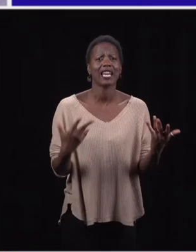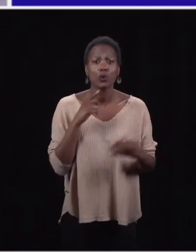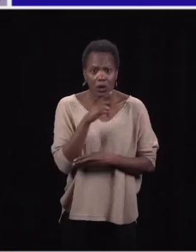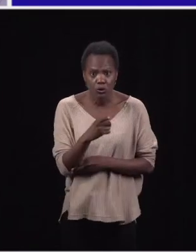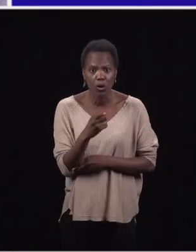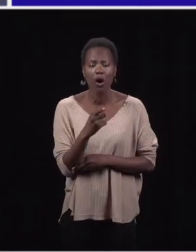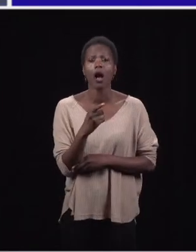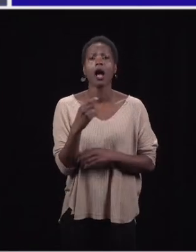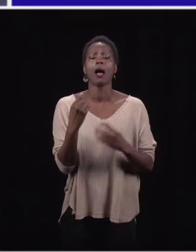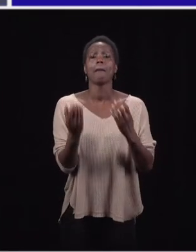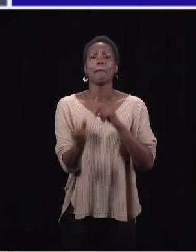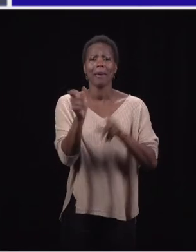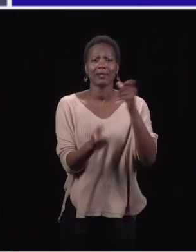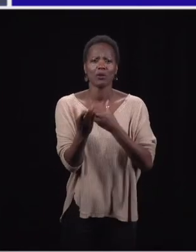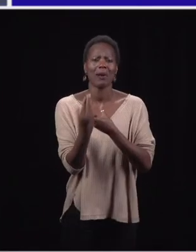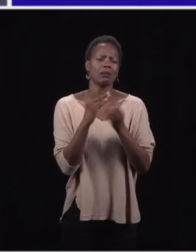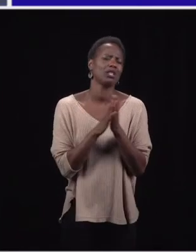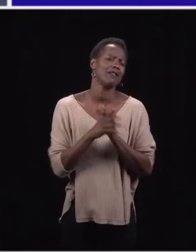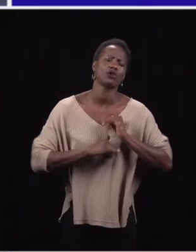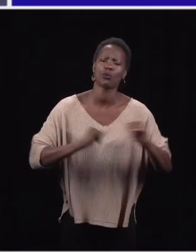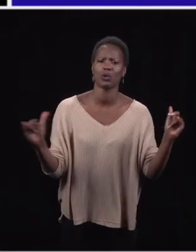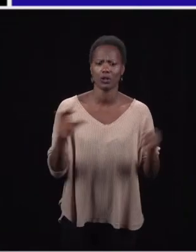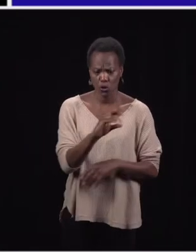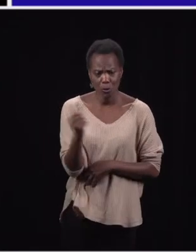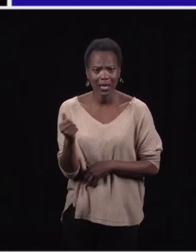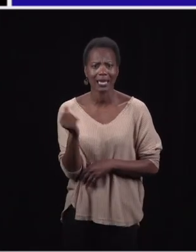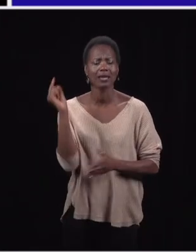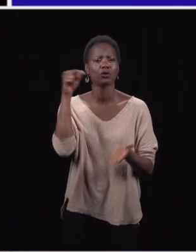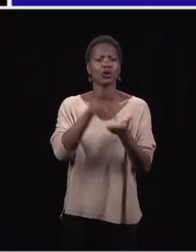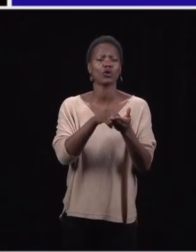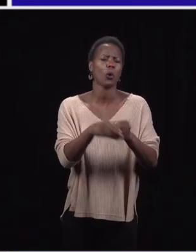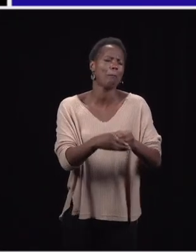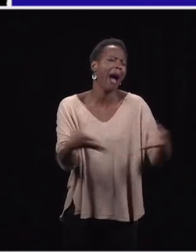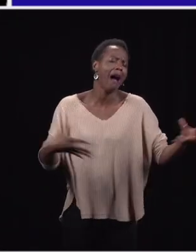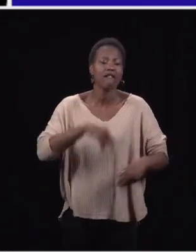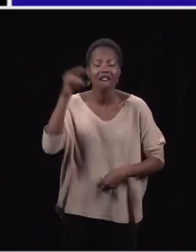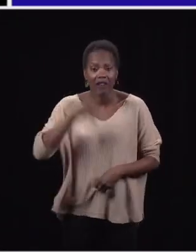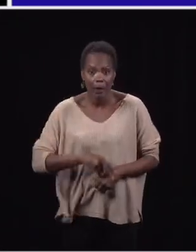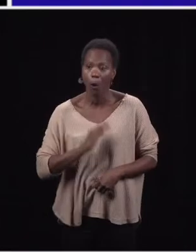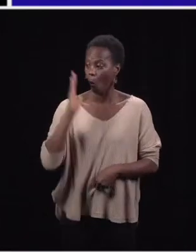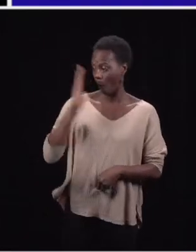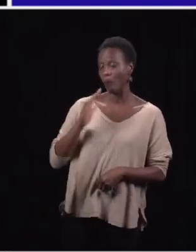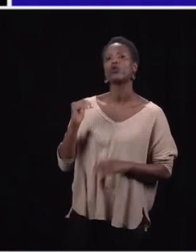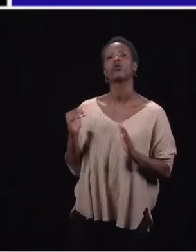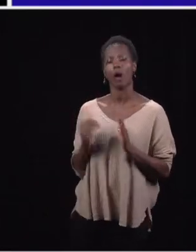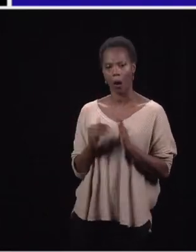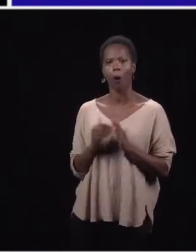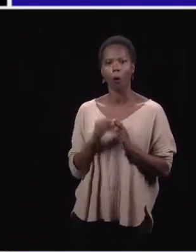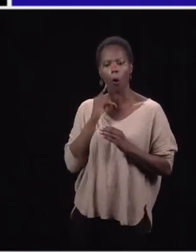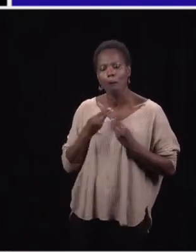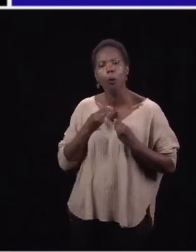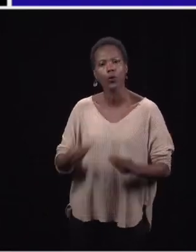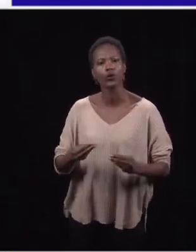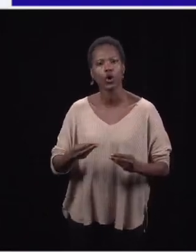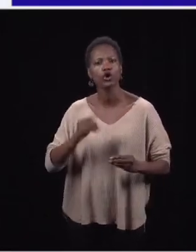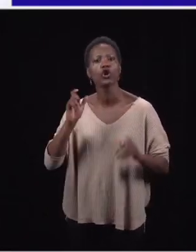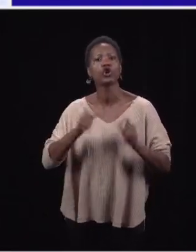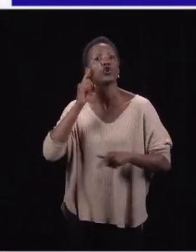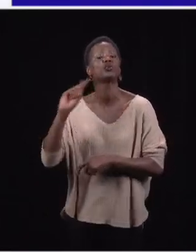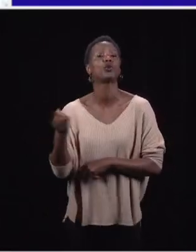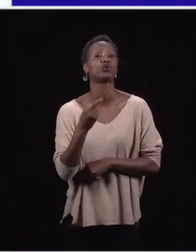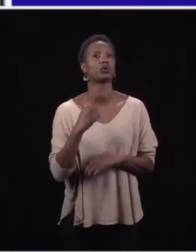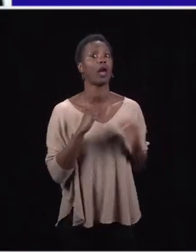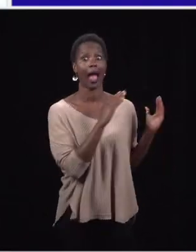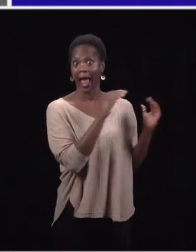et beaucoup d'envies le numérique est en pleine expansion sur ce territoire il y a des besoins à faire en sorte que tout le monde puisse bénéficier de ces opportunités j'espère